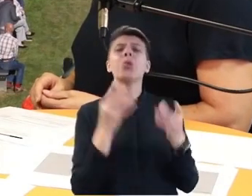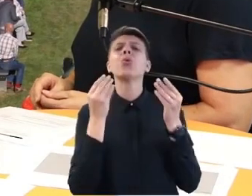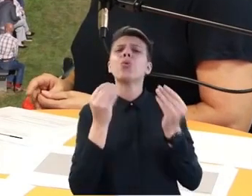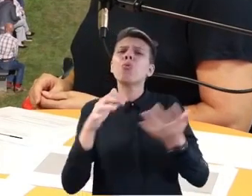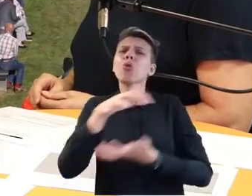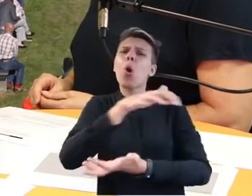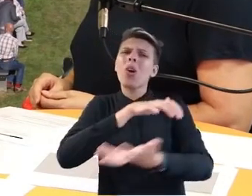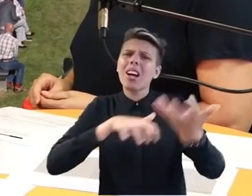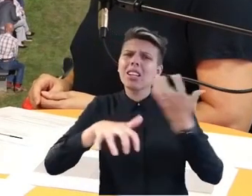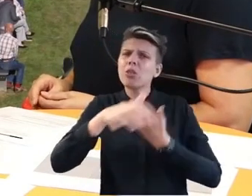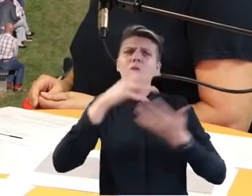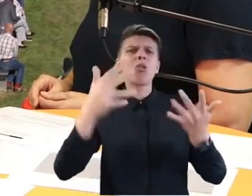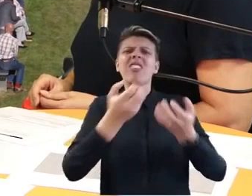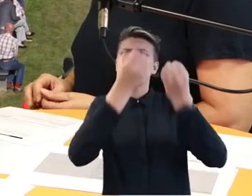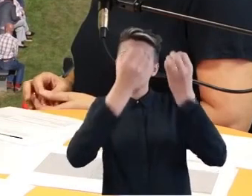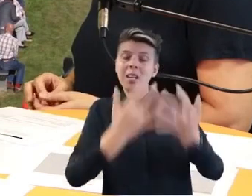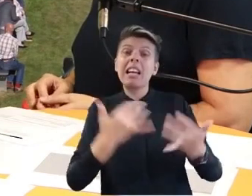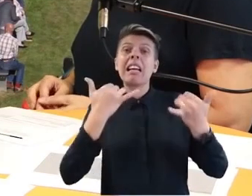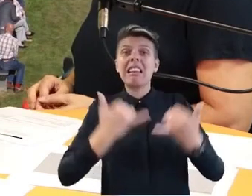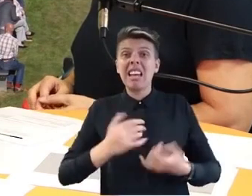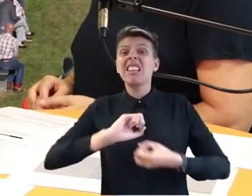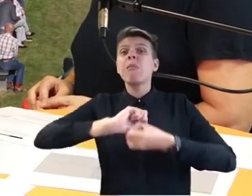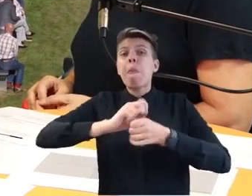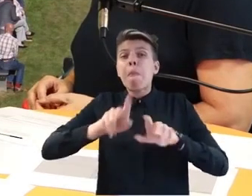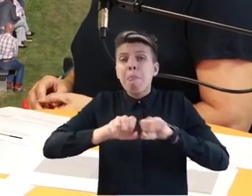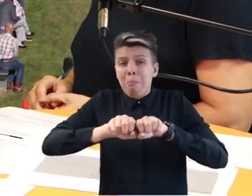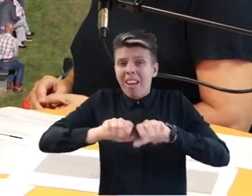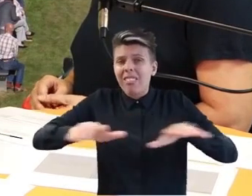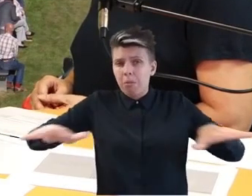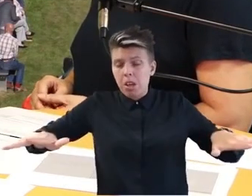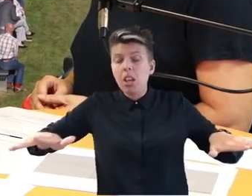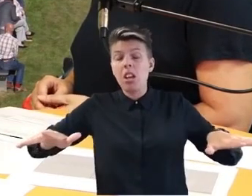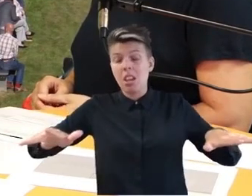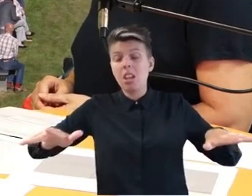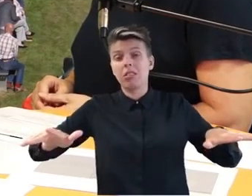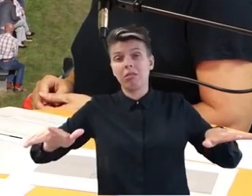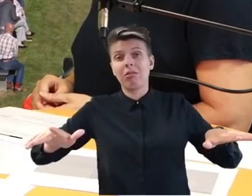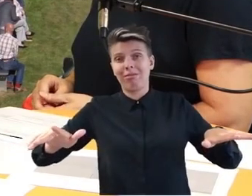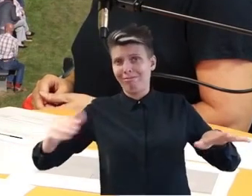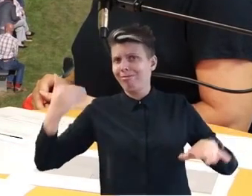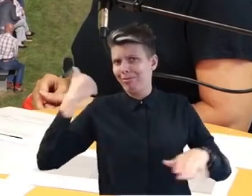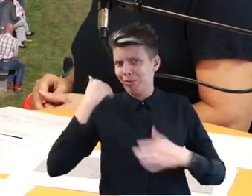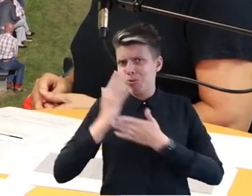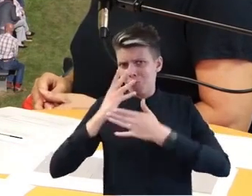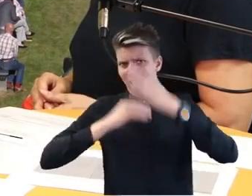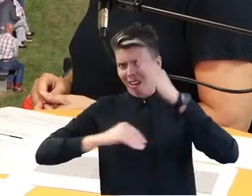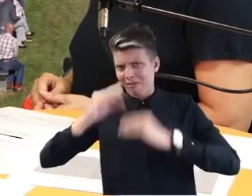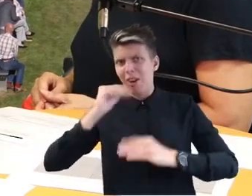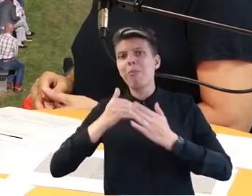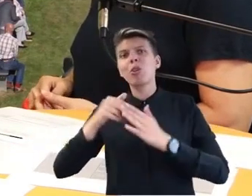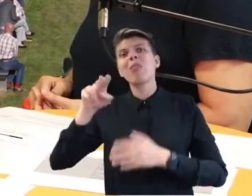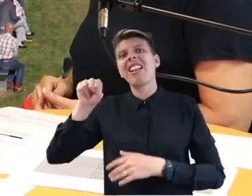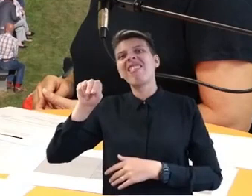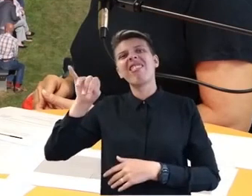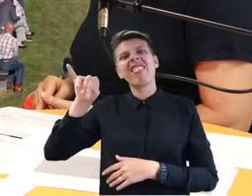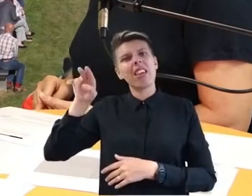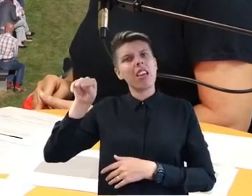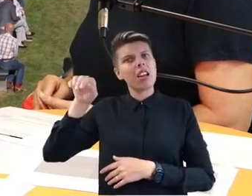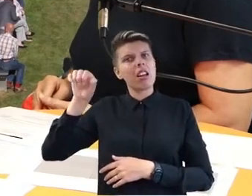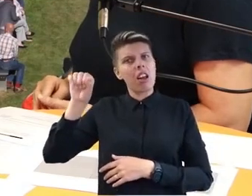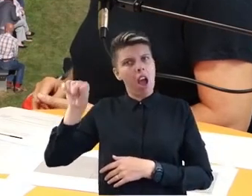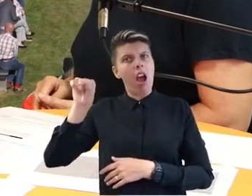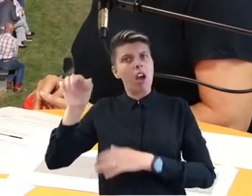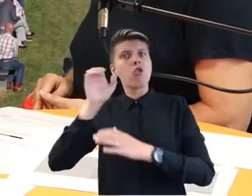einer großen pandemischen lage wie wir sie nun mal gerne haben haben wir gesehen dass ja auch zum beispiel die wiener als kommunikationskanal